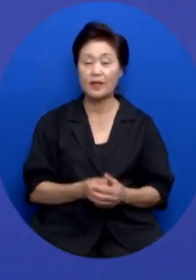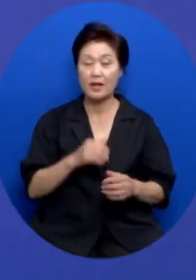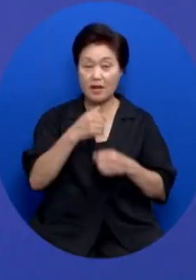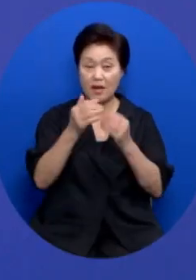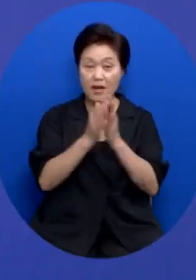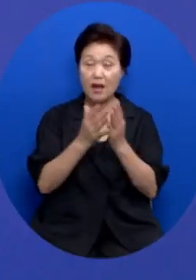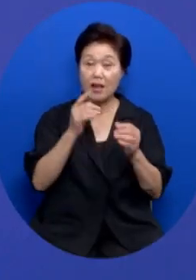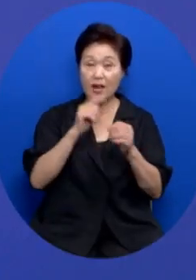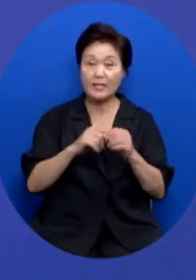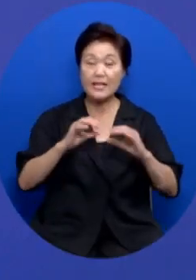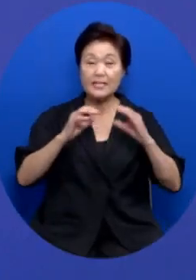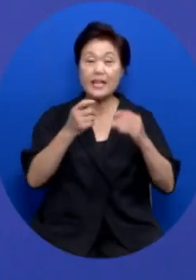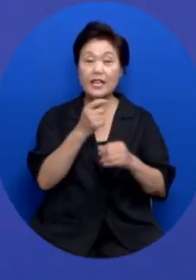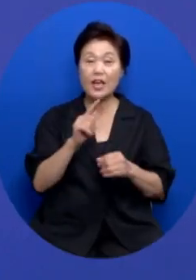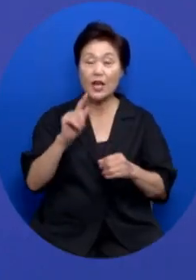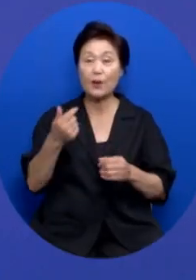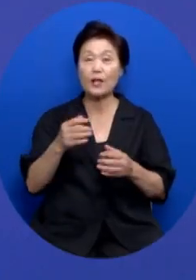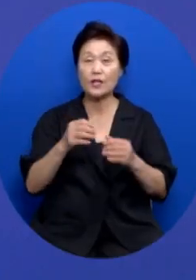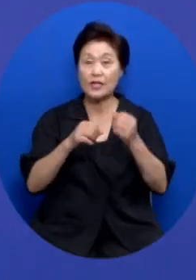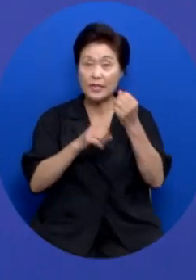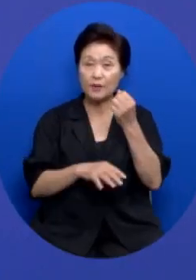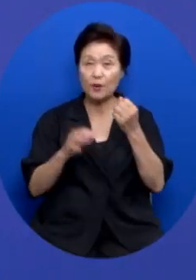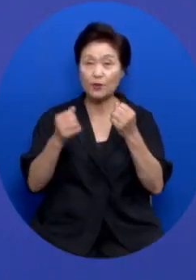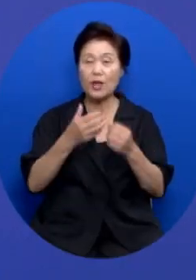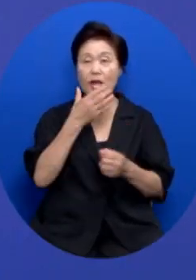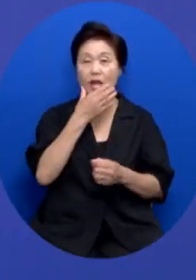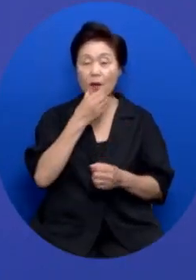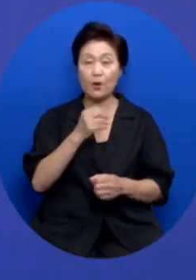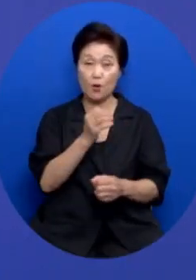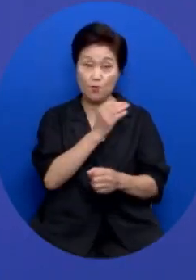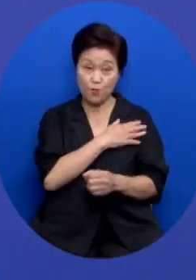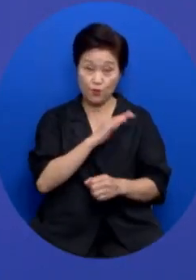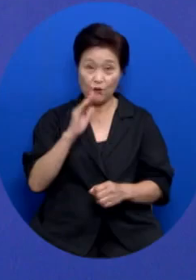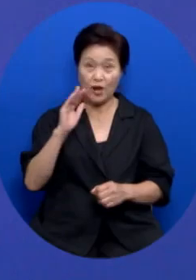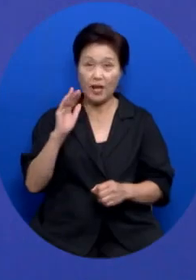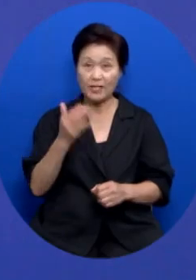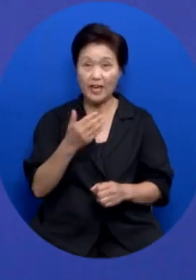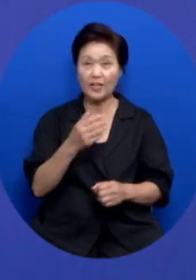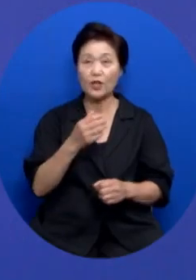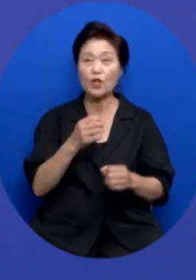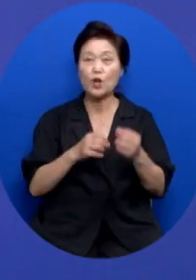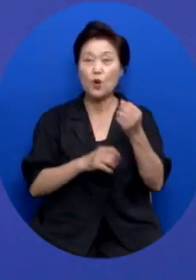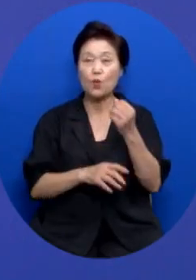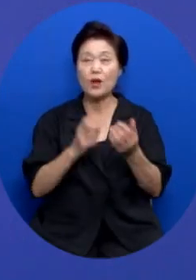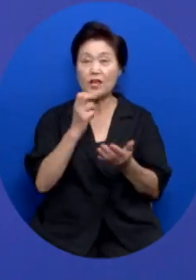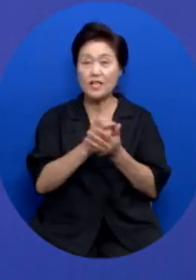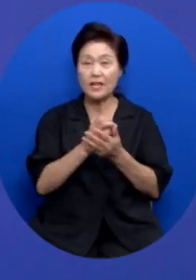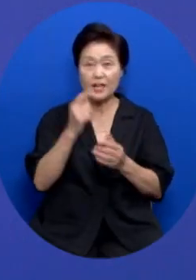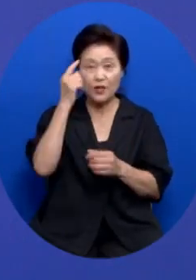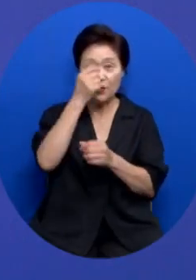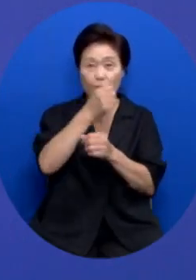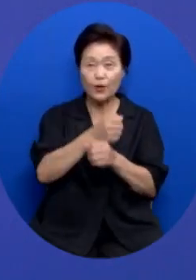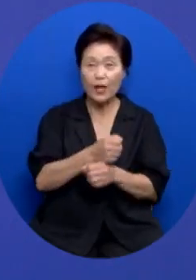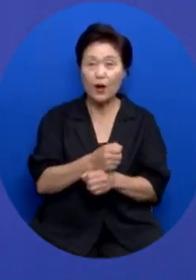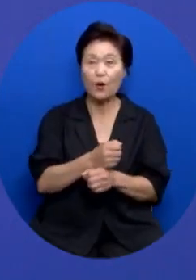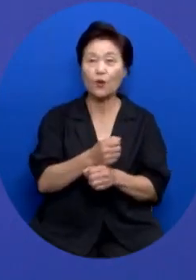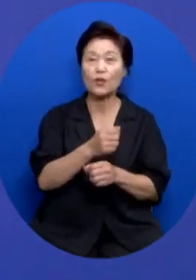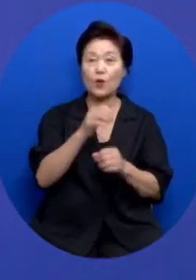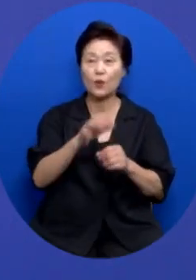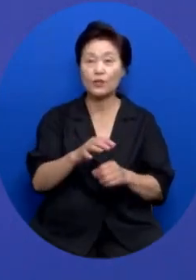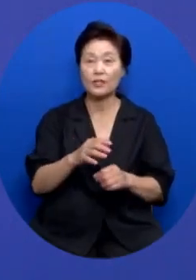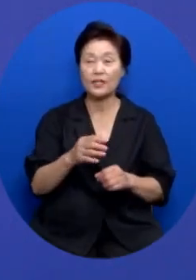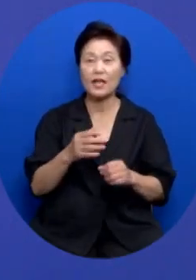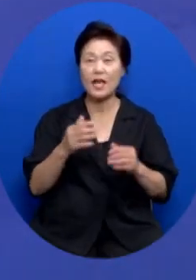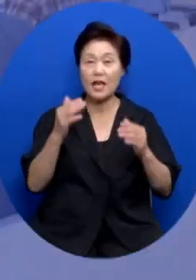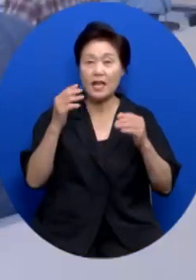성경적 세계관을 토대로 행복한 부자가 되는 원리를 연구해온 행복한 부자학회가 2024년 학예 학술대회를